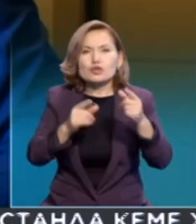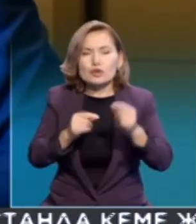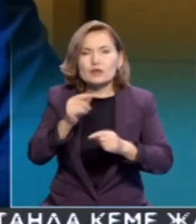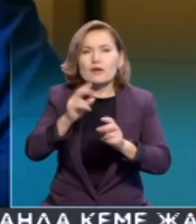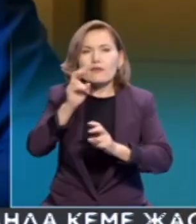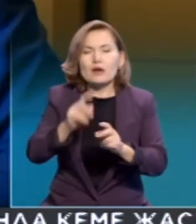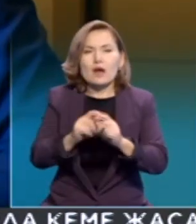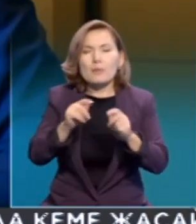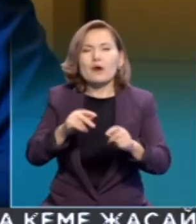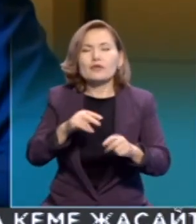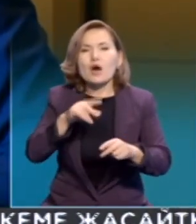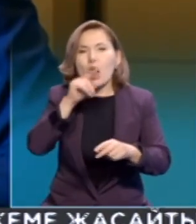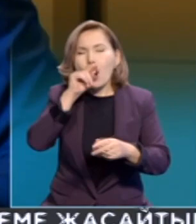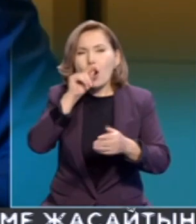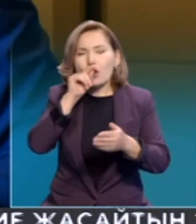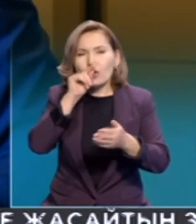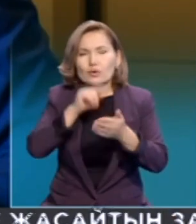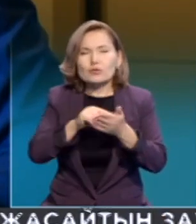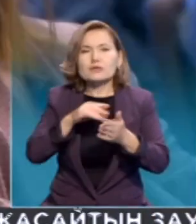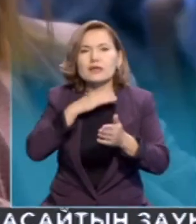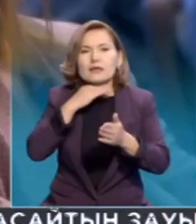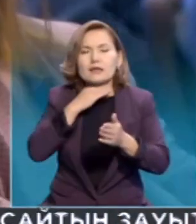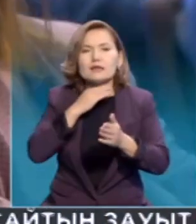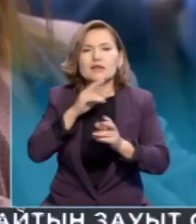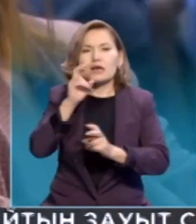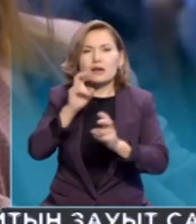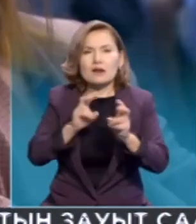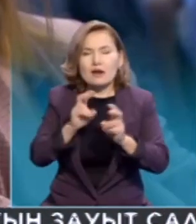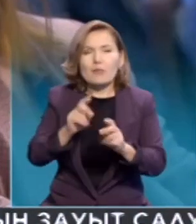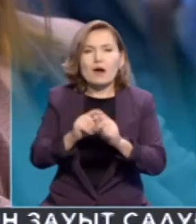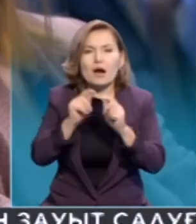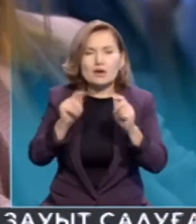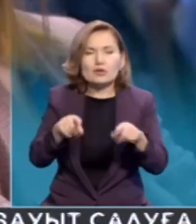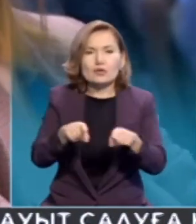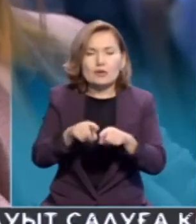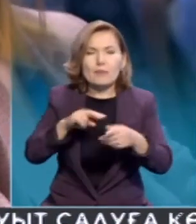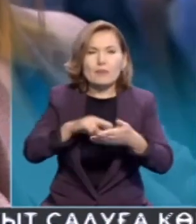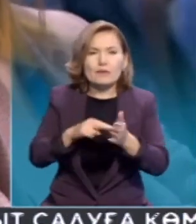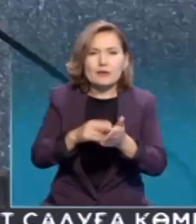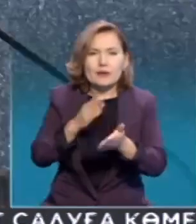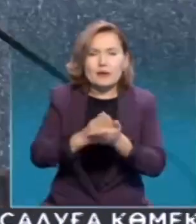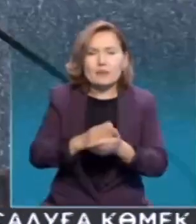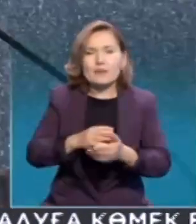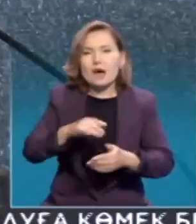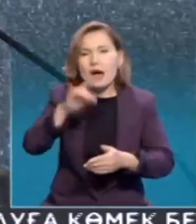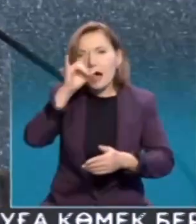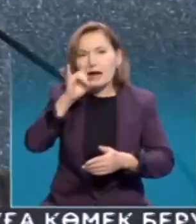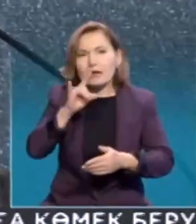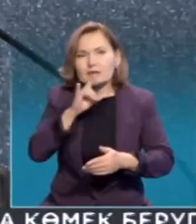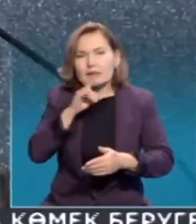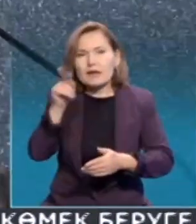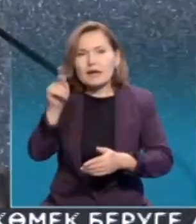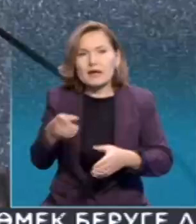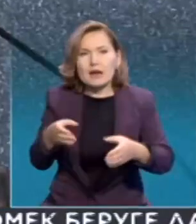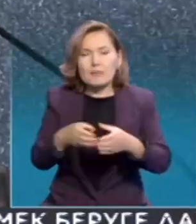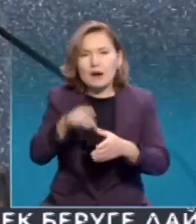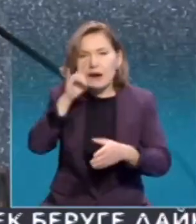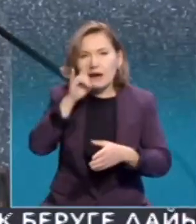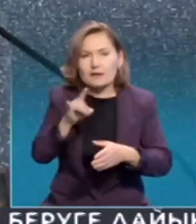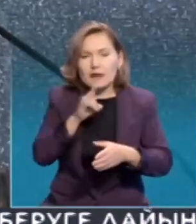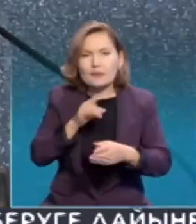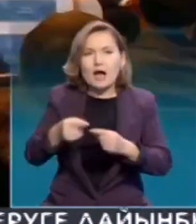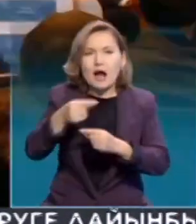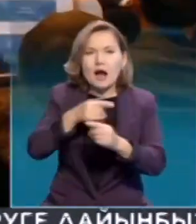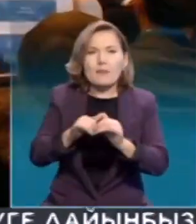өңдеу зауытын, Каспий теңізі жағасына қонақ үй салу жобалары бар. Қазірдің өзінде осы елден келген компаниялар Қазақстанның электронды